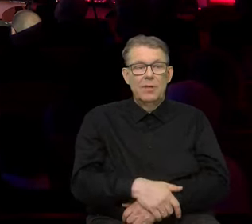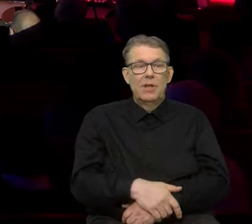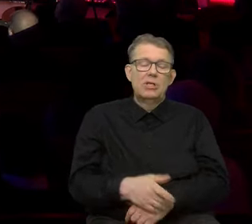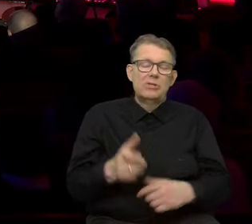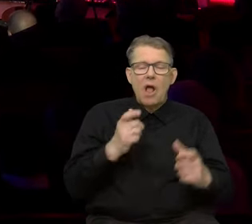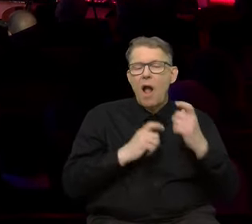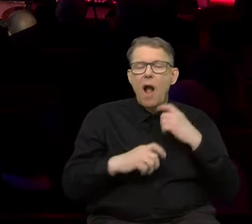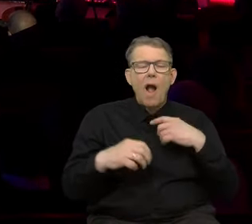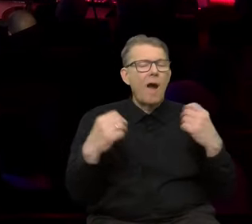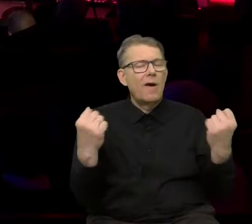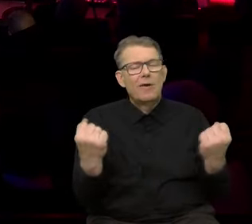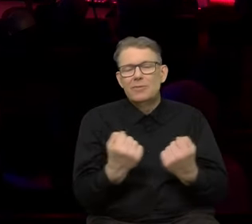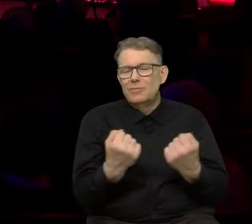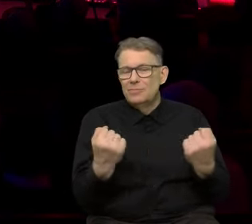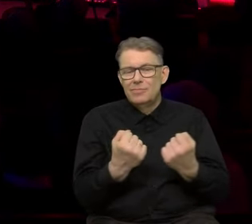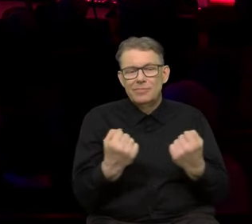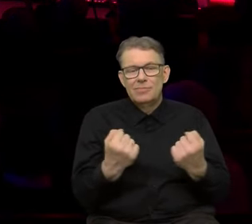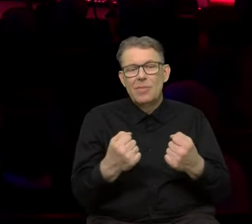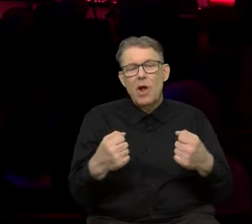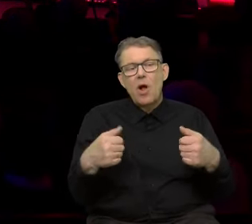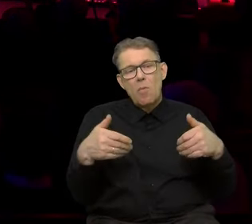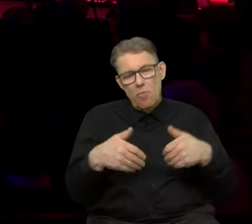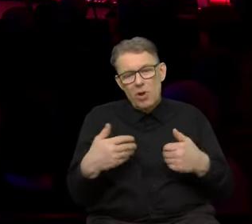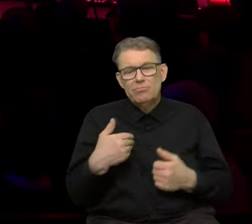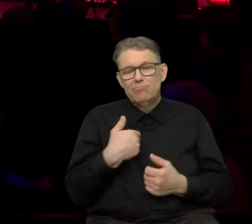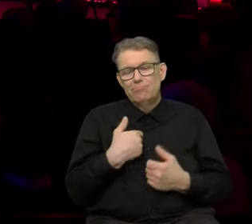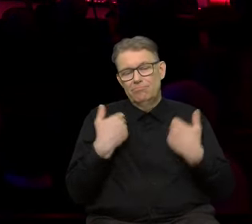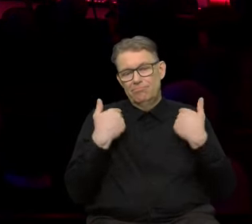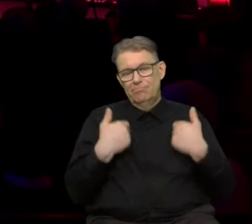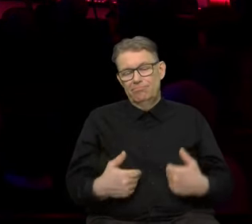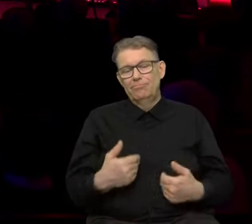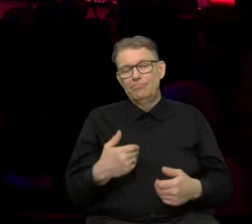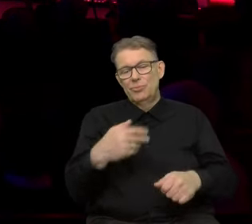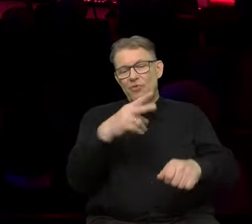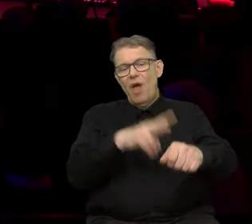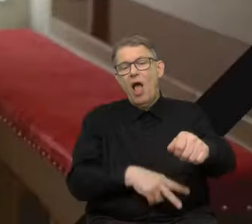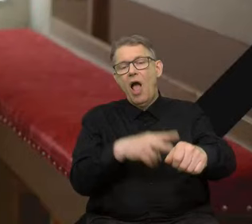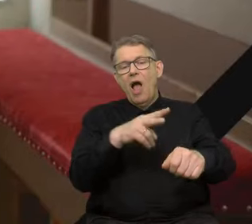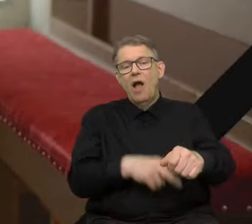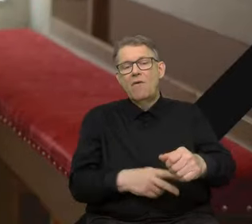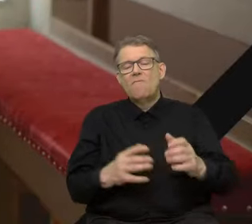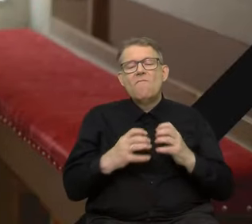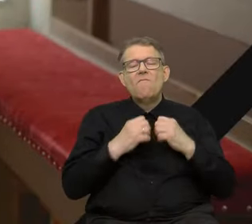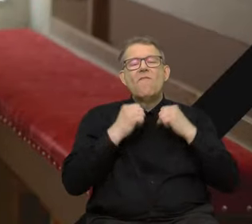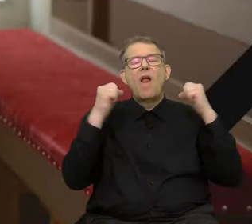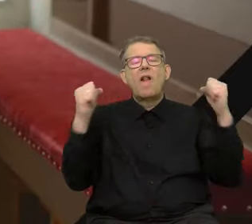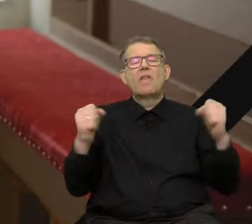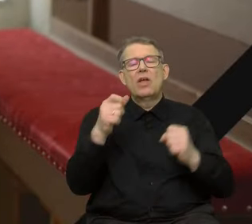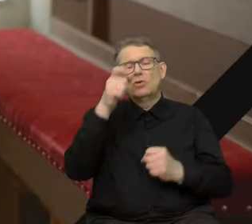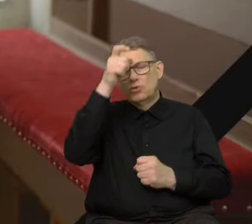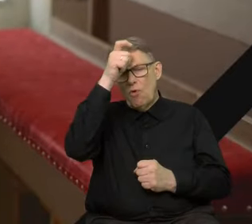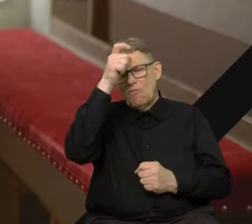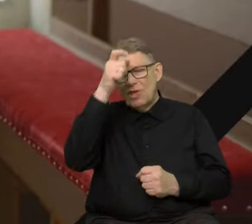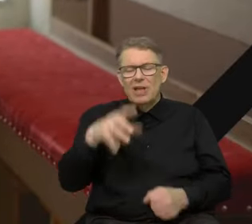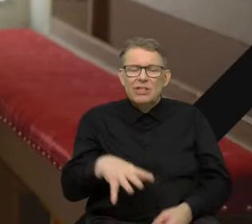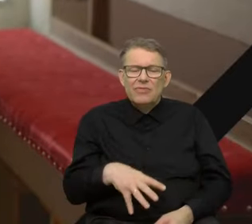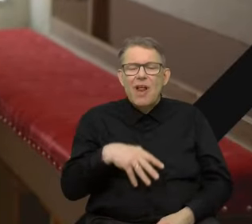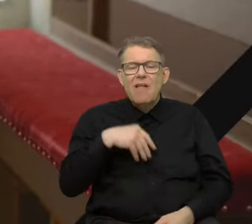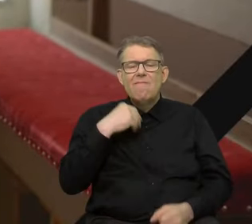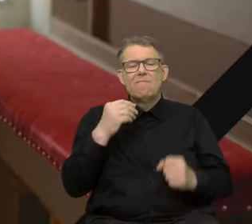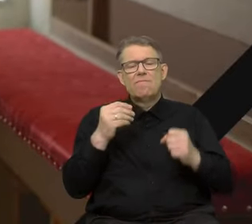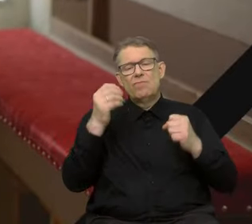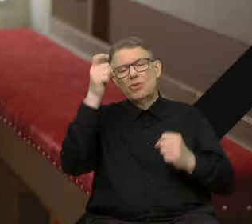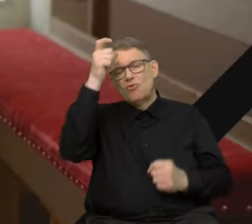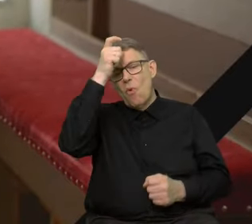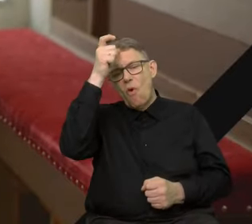Cieszę się ogromnie, że mogę być świadkiem wielkiego człowieka, świętego człowieka,